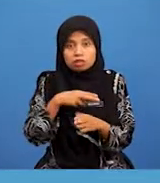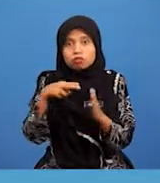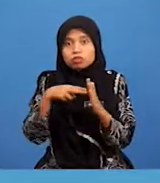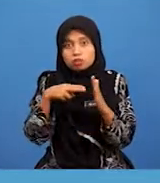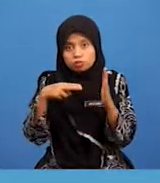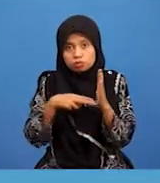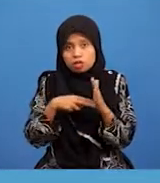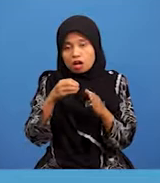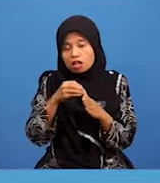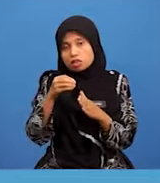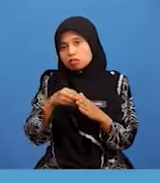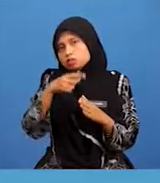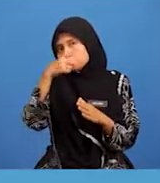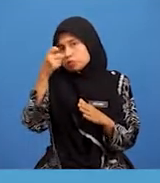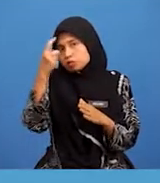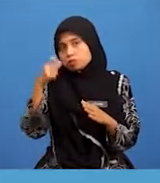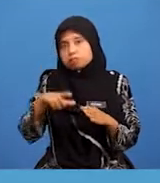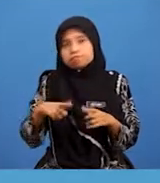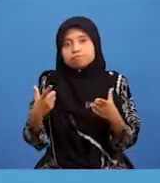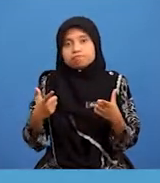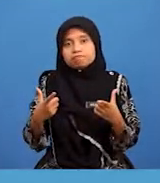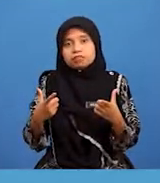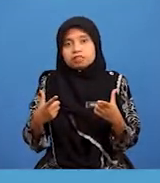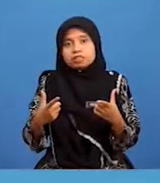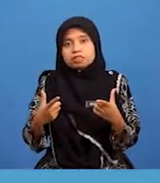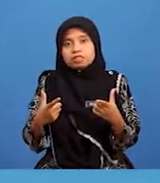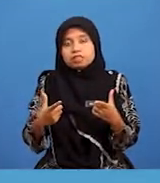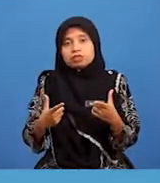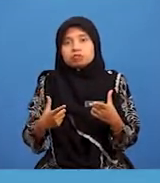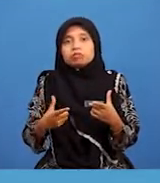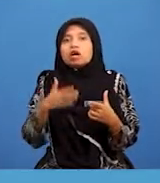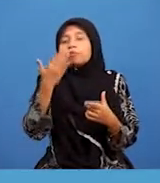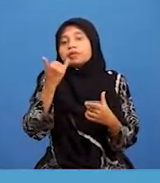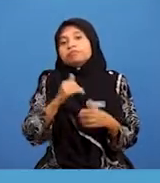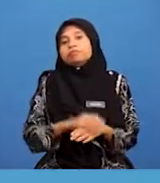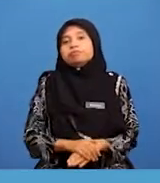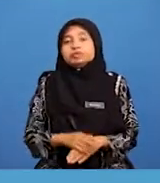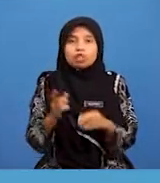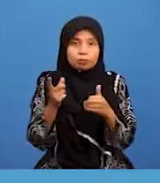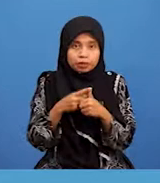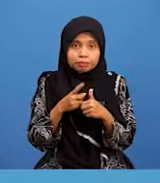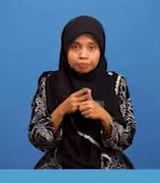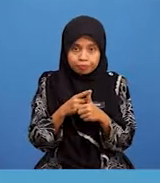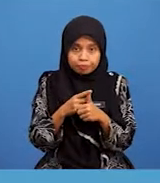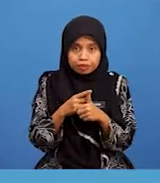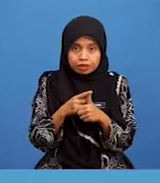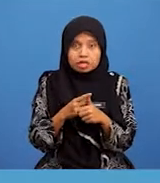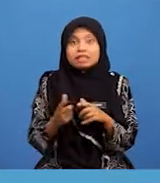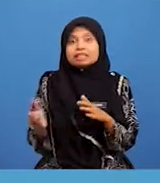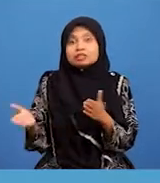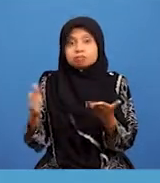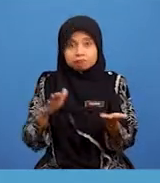lain. Berikut adalah sebab-sebab perkongsian boleh ditamatkan. Yang pertama,